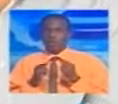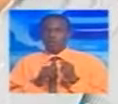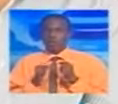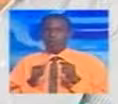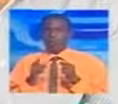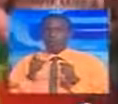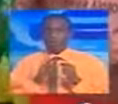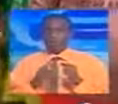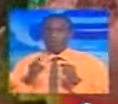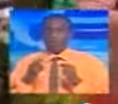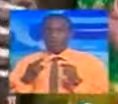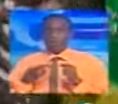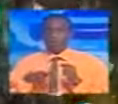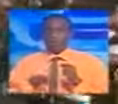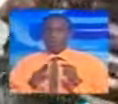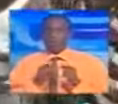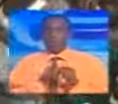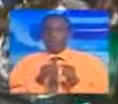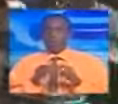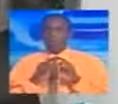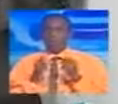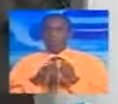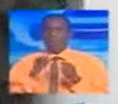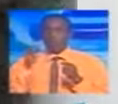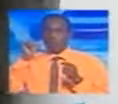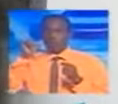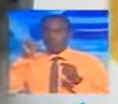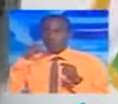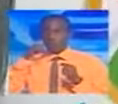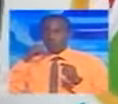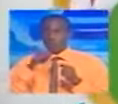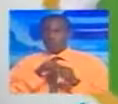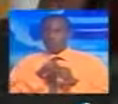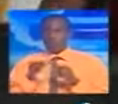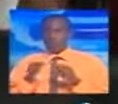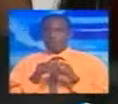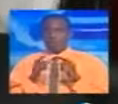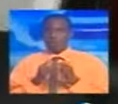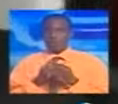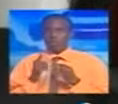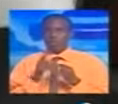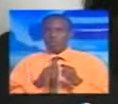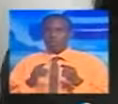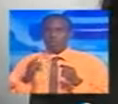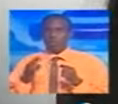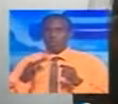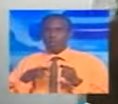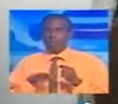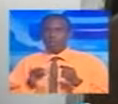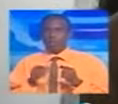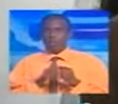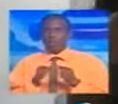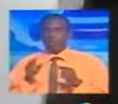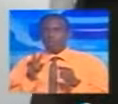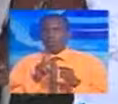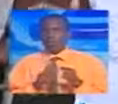d'une bibliothèque neuve à Assaïla, village situé donc non loin du chef-lieu donc de la